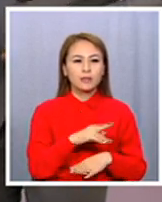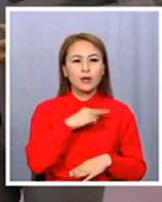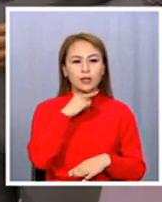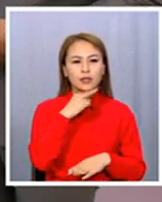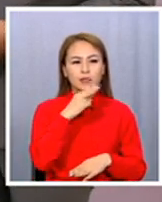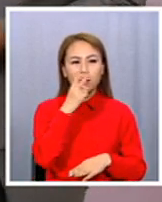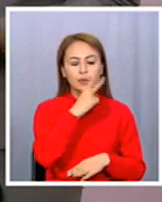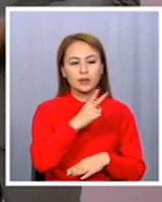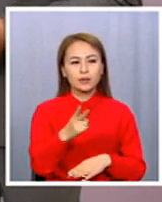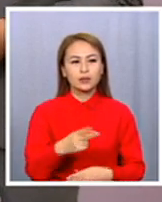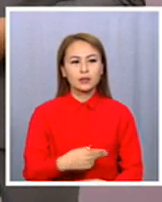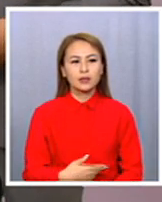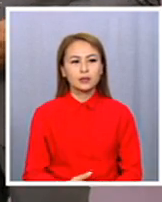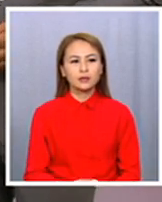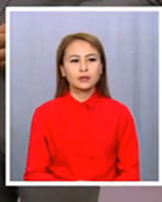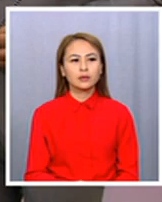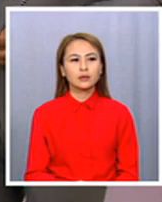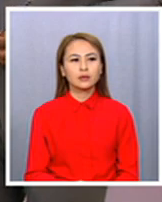аударыңдар.